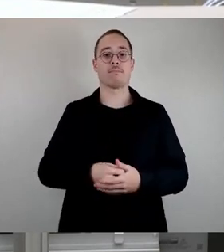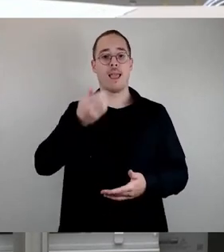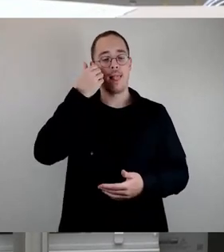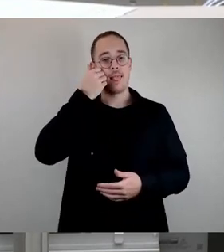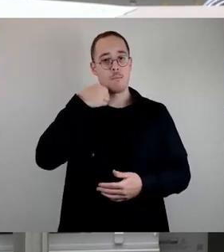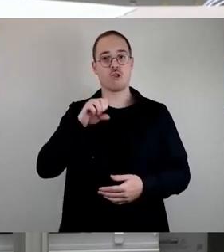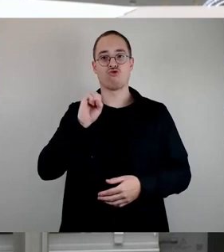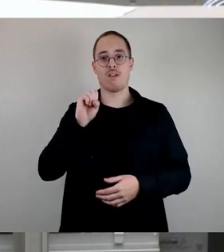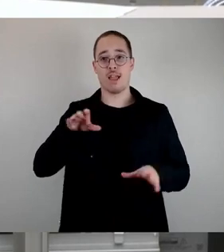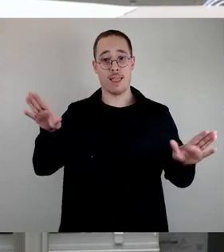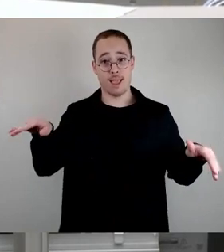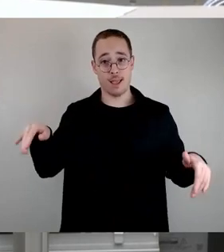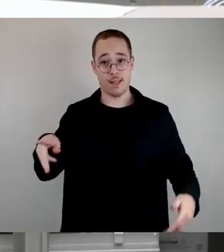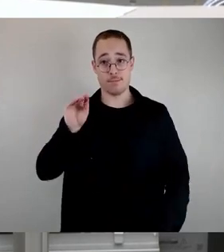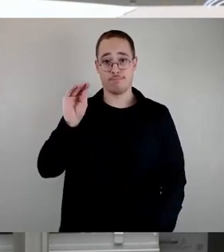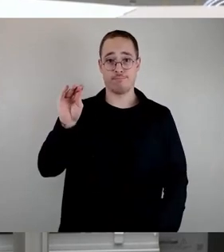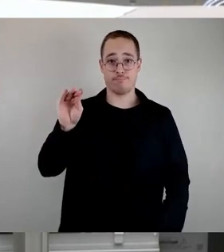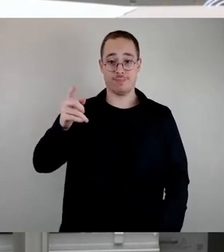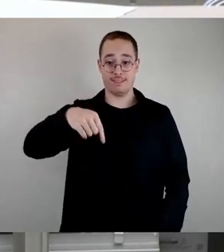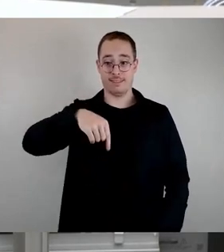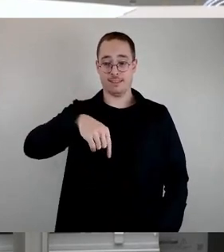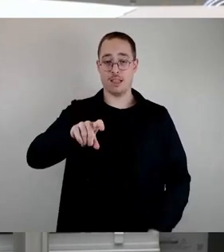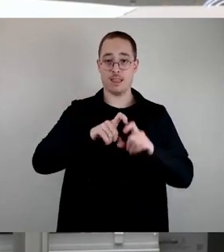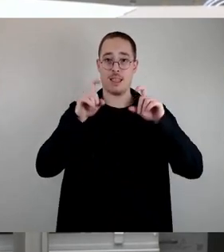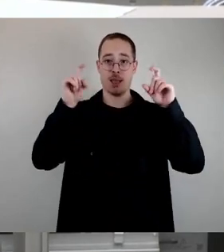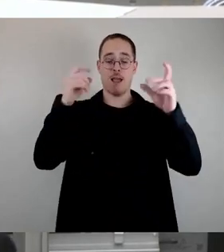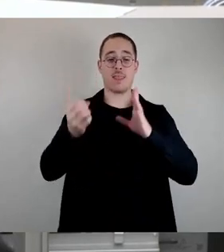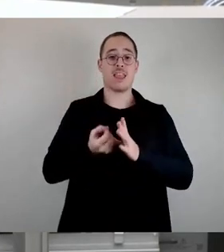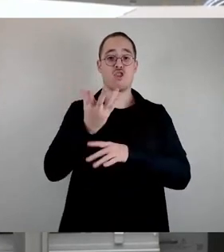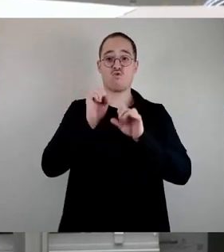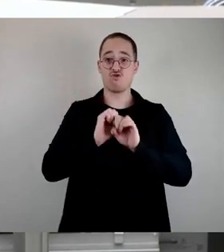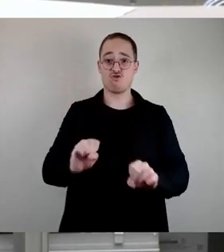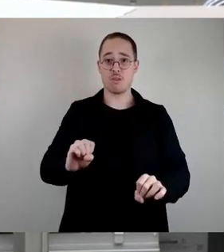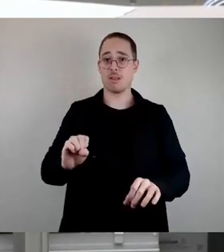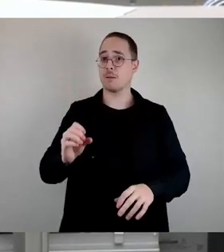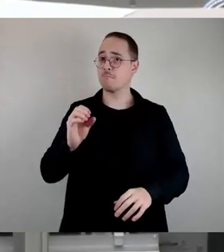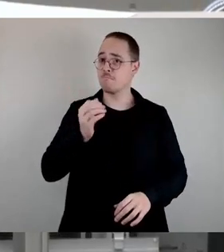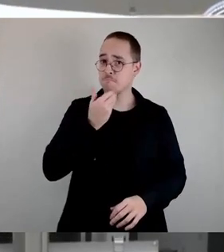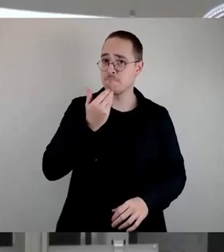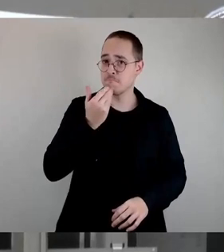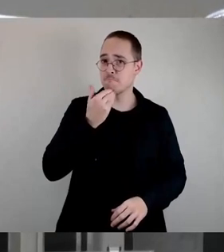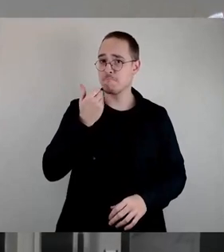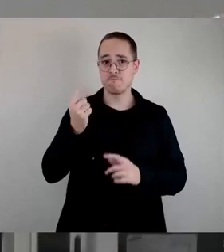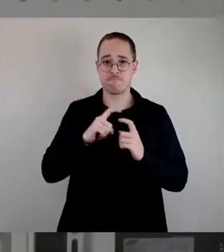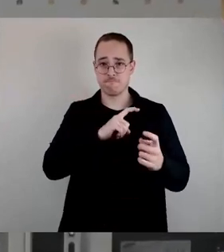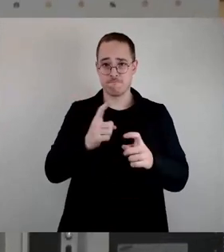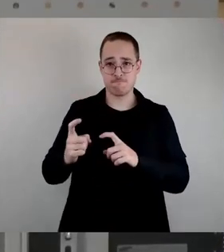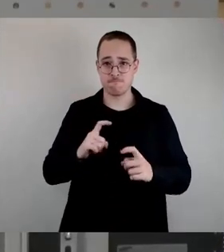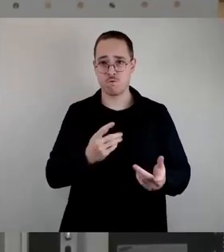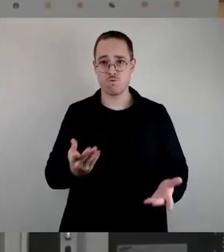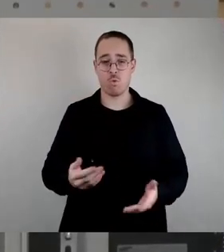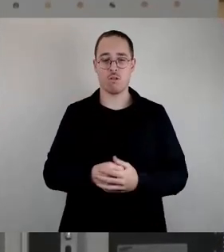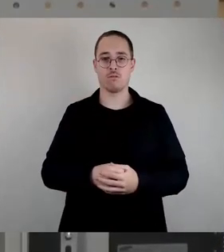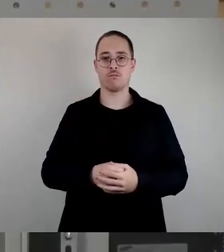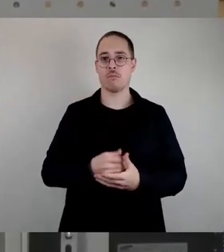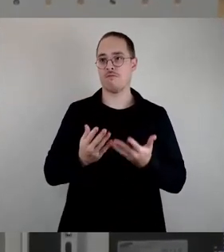Hier spricht keiner über Naturschutz. Vielleicht hat es der eine oder andere wahrgenommen, vielleicht nur aus dem Augenwinkel heraus, dass der BUND, ich glaube